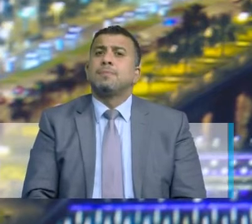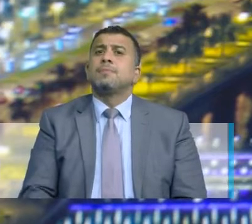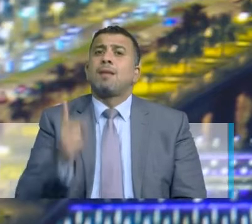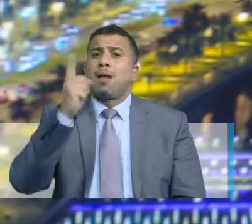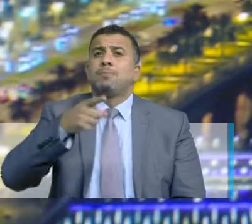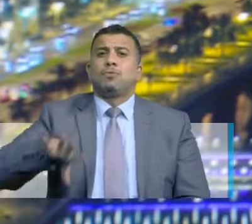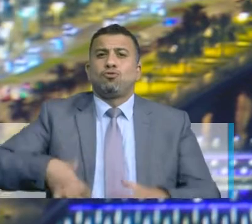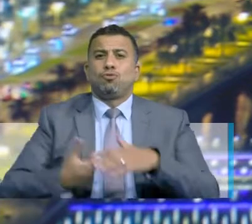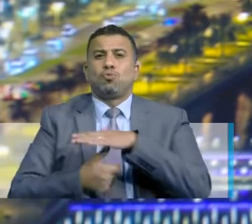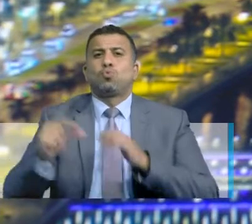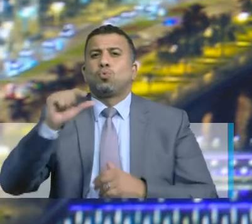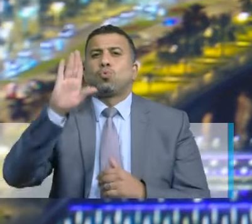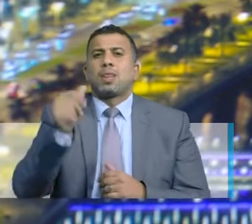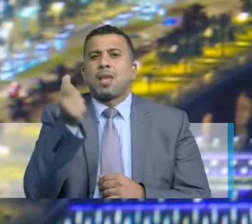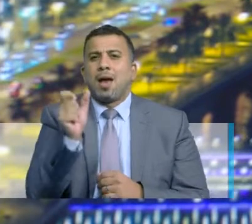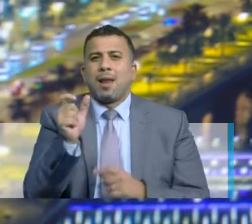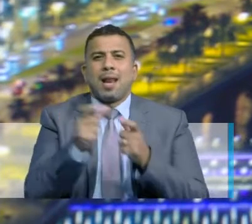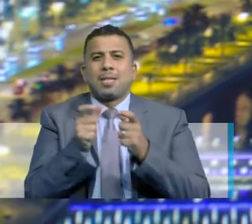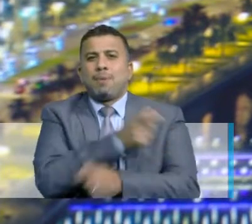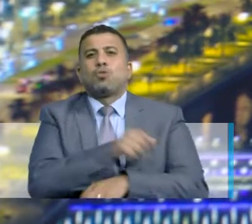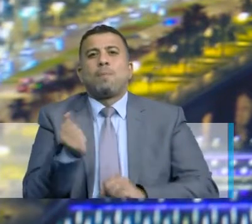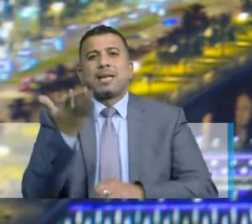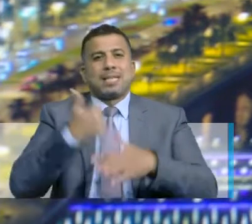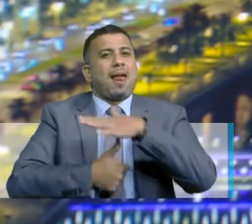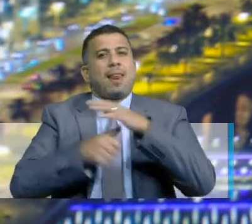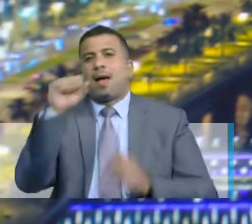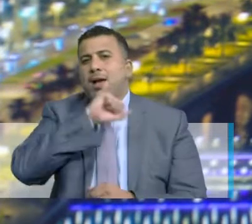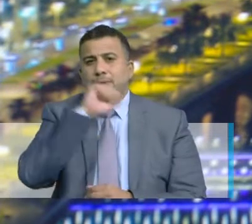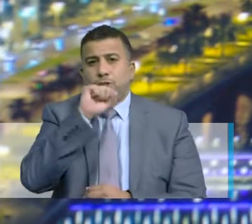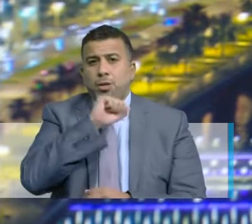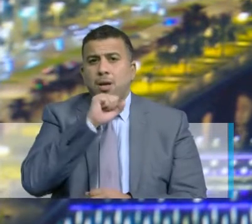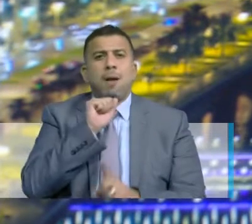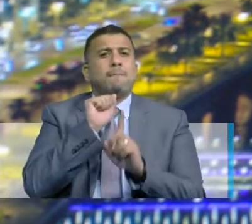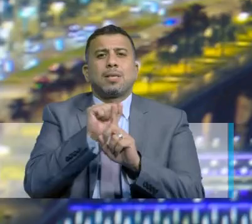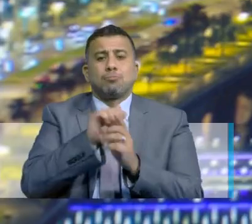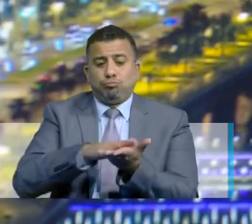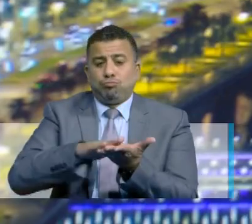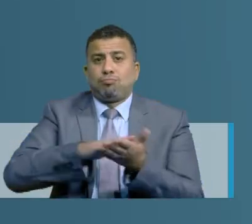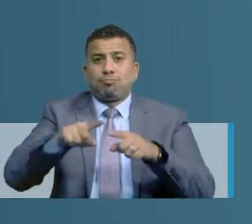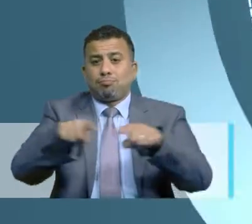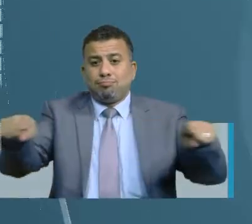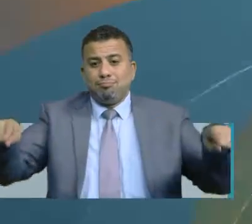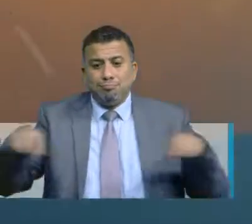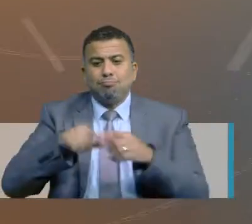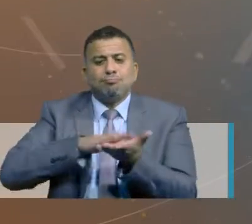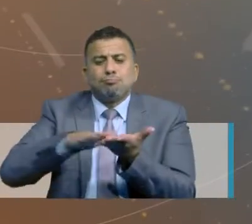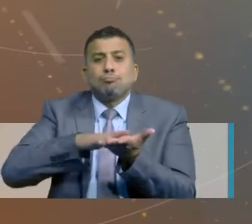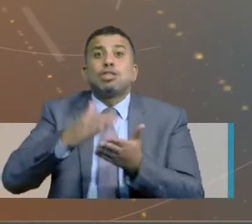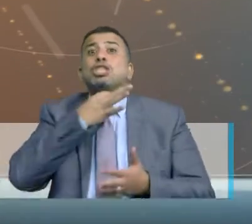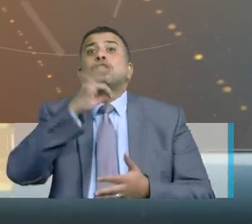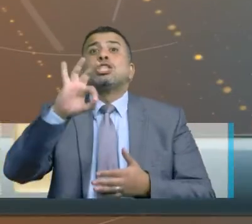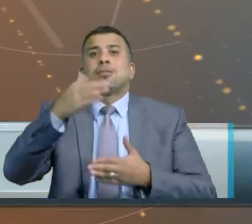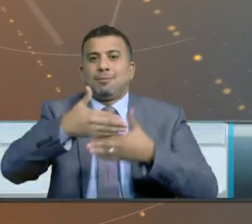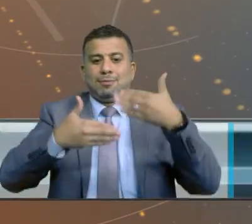وجهها صاحب السمو الشيخ الدكتور سلطان بن محمد القاسمي عضو المجلس الاعلى حاكم الشارقه بتخصيص موقع لانشاء